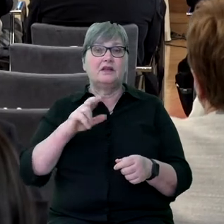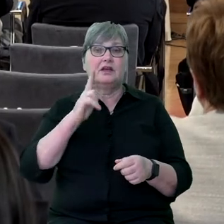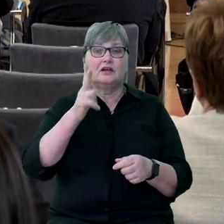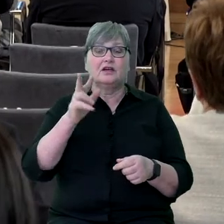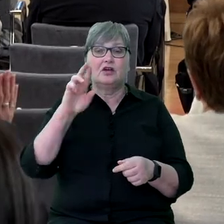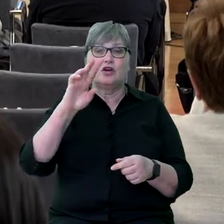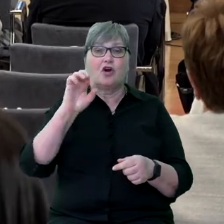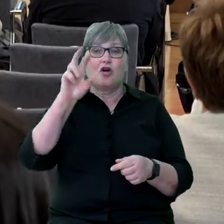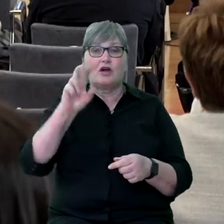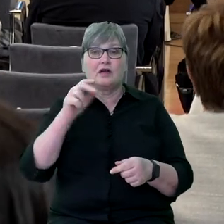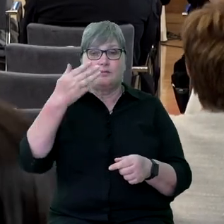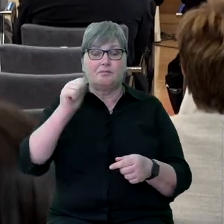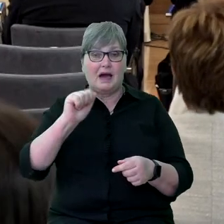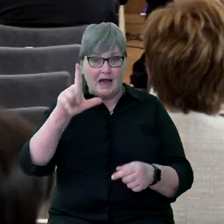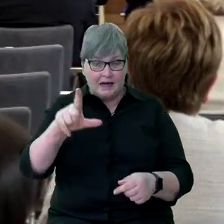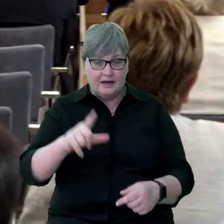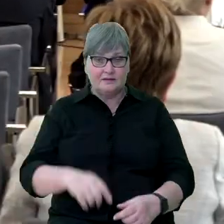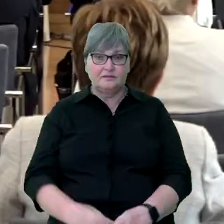Krochmal.